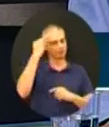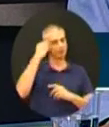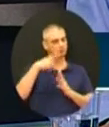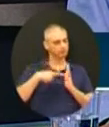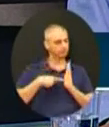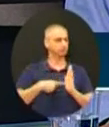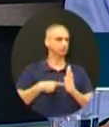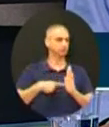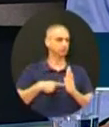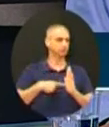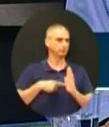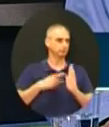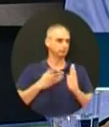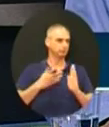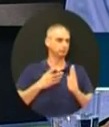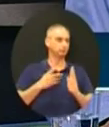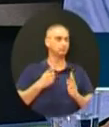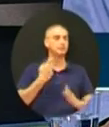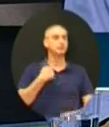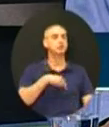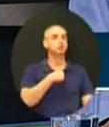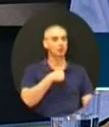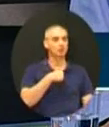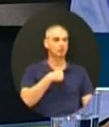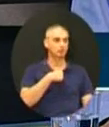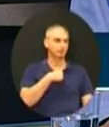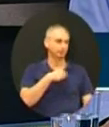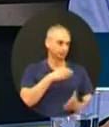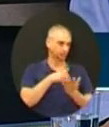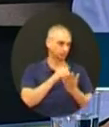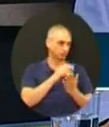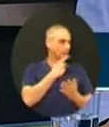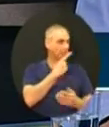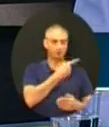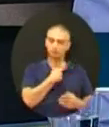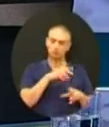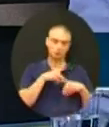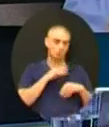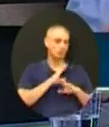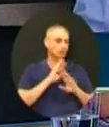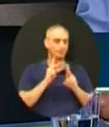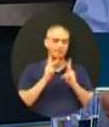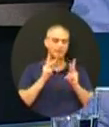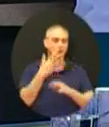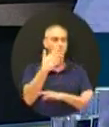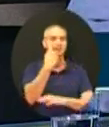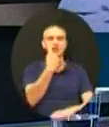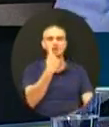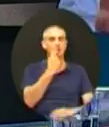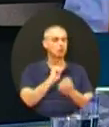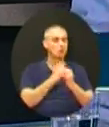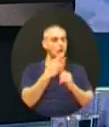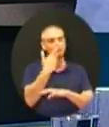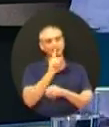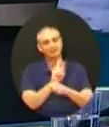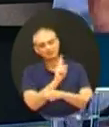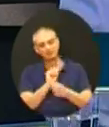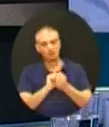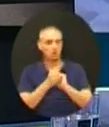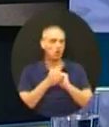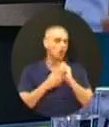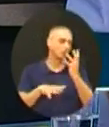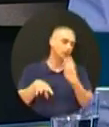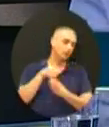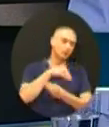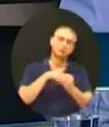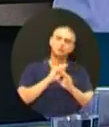פומבית וגם לא פומבית, על כך שאנחנו, בהמשך לדברים גם שיהיה נאמר, אנחנו לא מוכנים לשום פתרון של מדינה אחת, או זמנית, או איזושהי